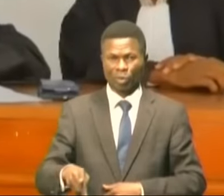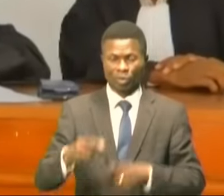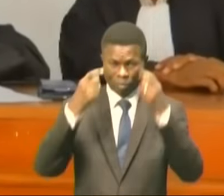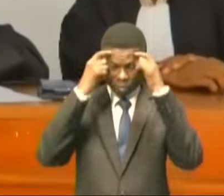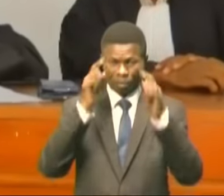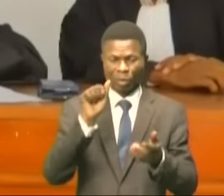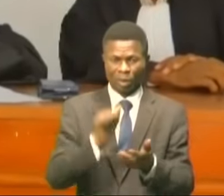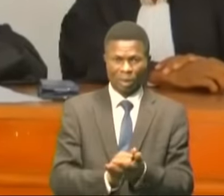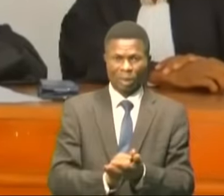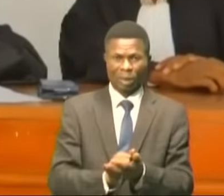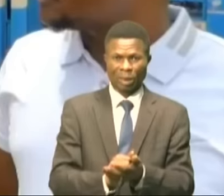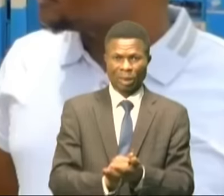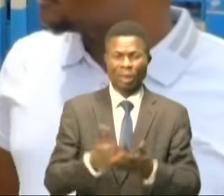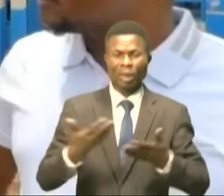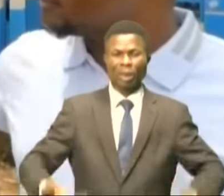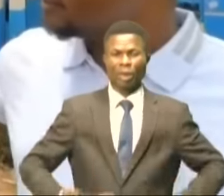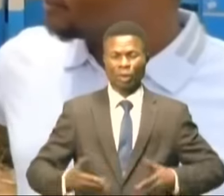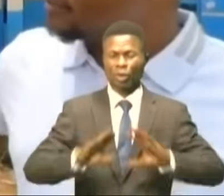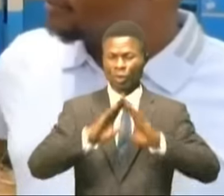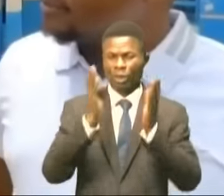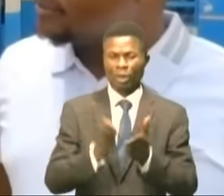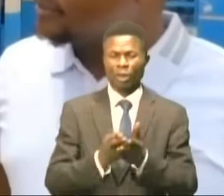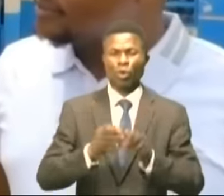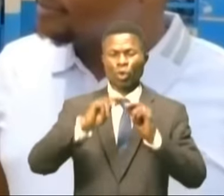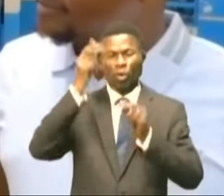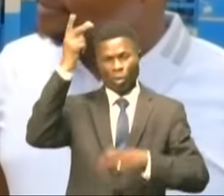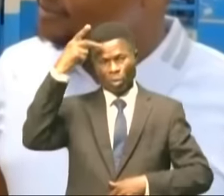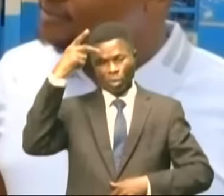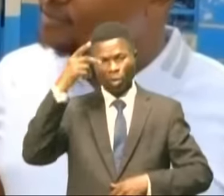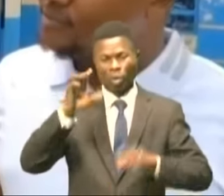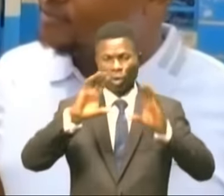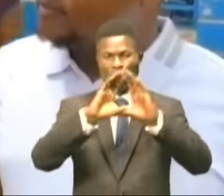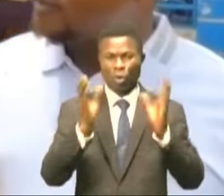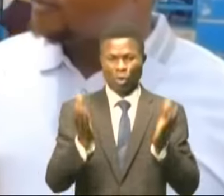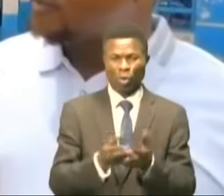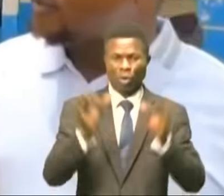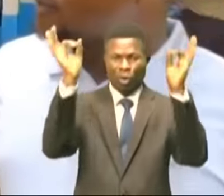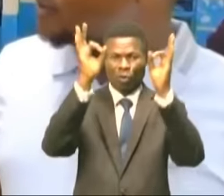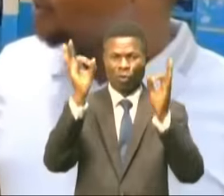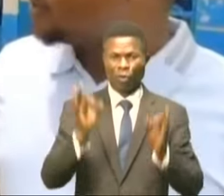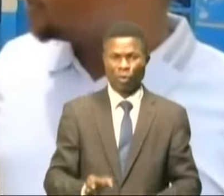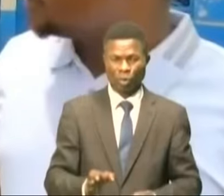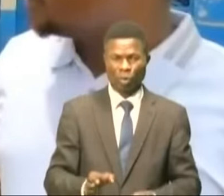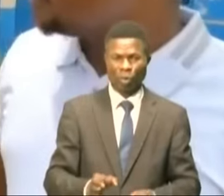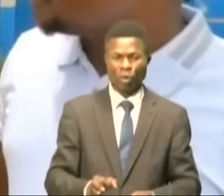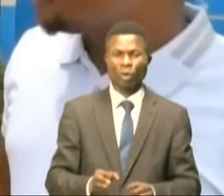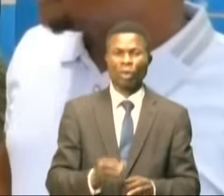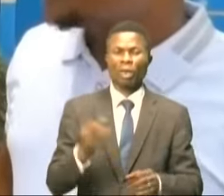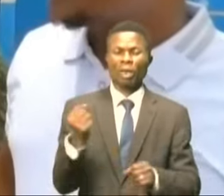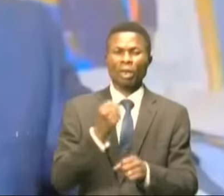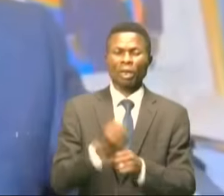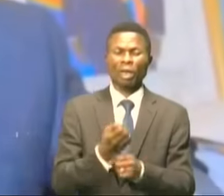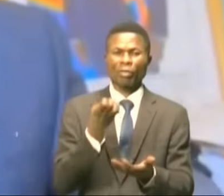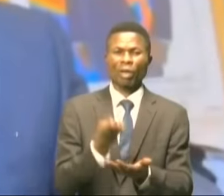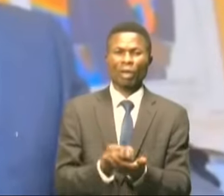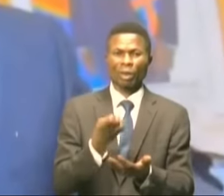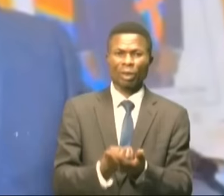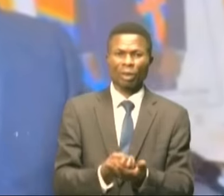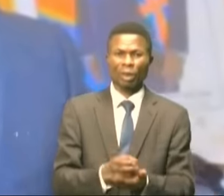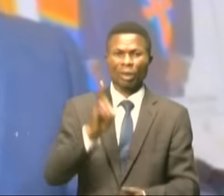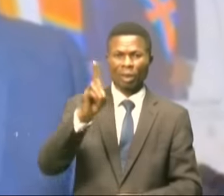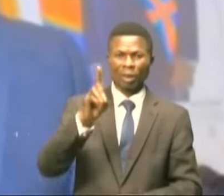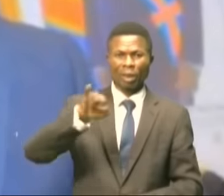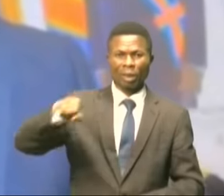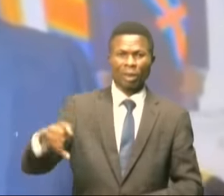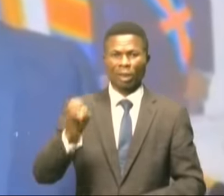décision judiciaire est saluée par les partis politiques, Convention fédérale du Congo de l'opérateur économique James